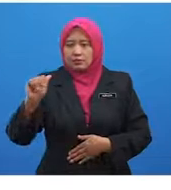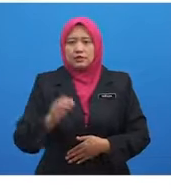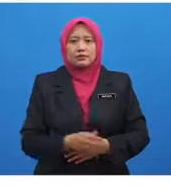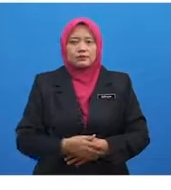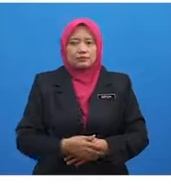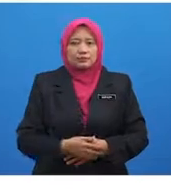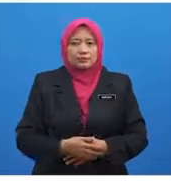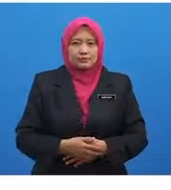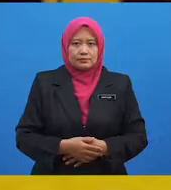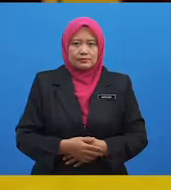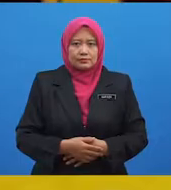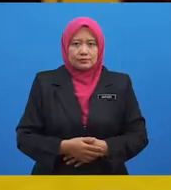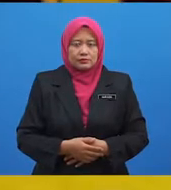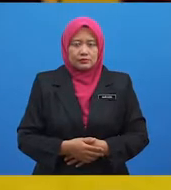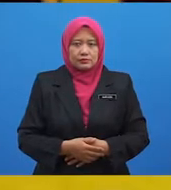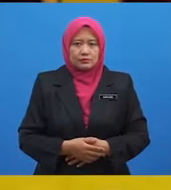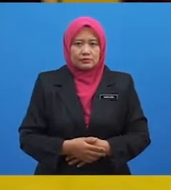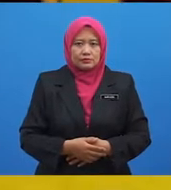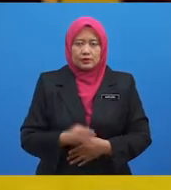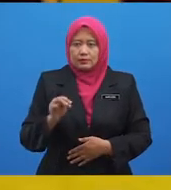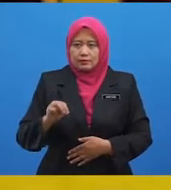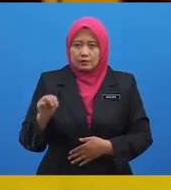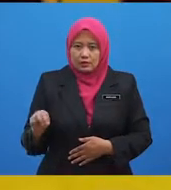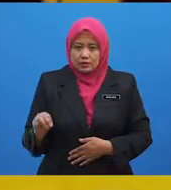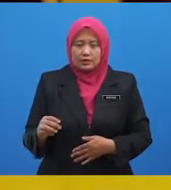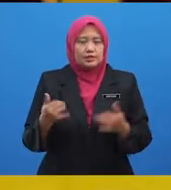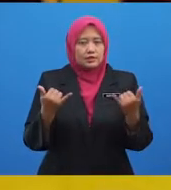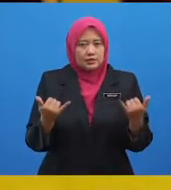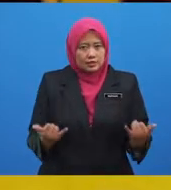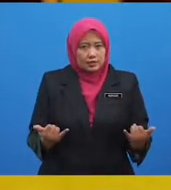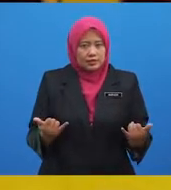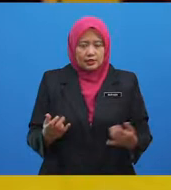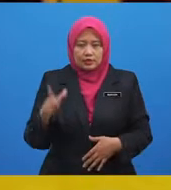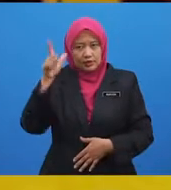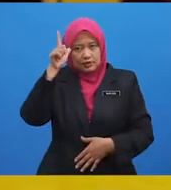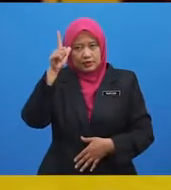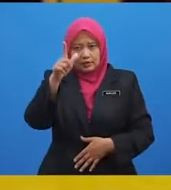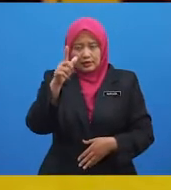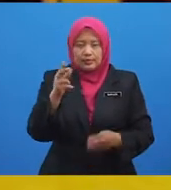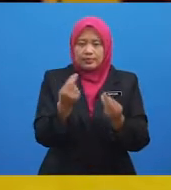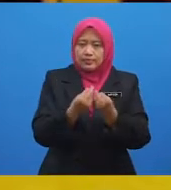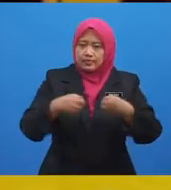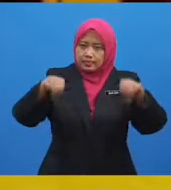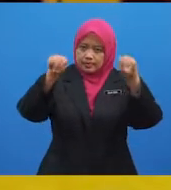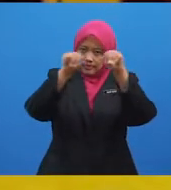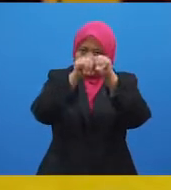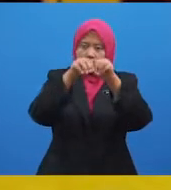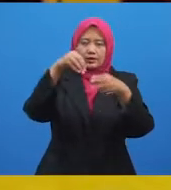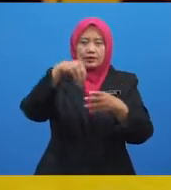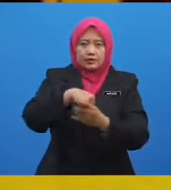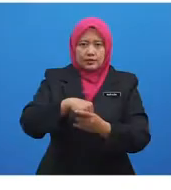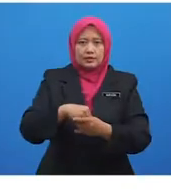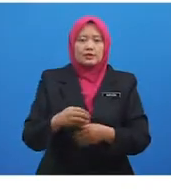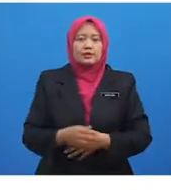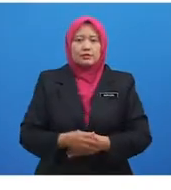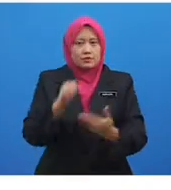A. Murid-murid sekalian, sekarang mari kita lihat pula nilai yang terkandung dalam seloka